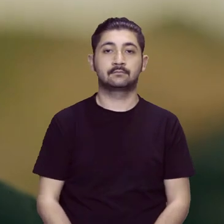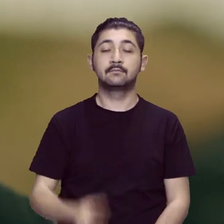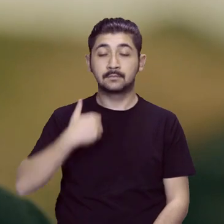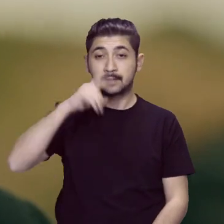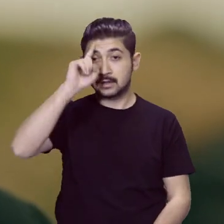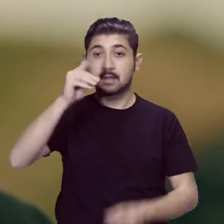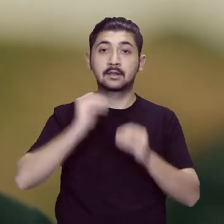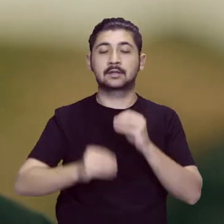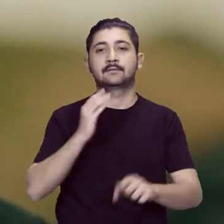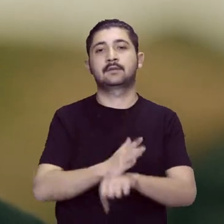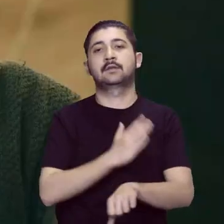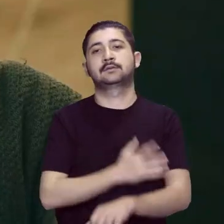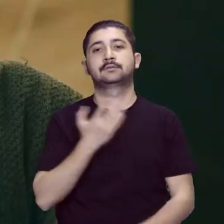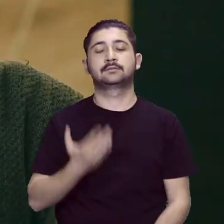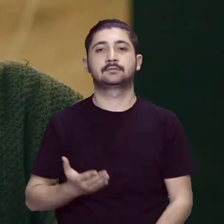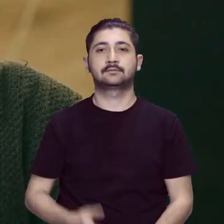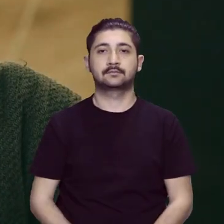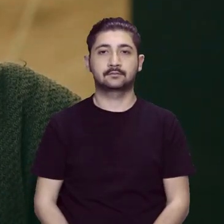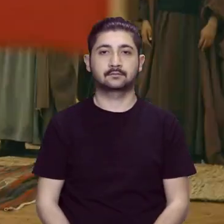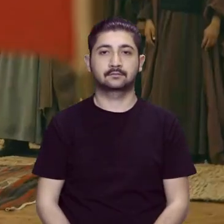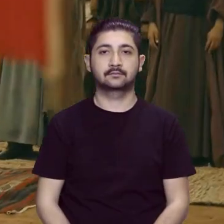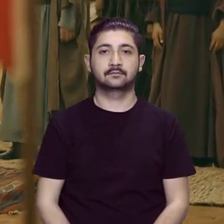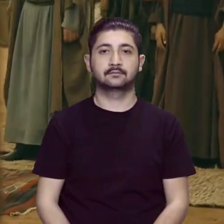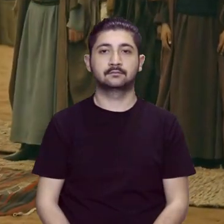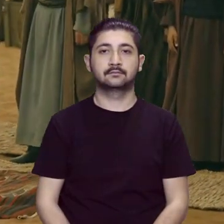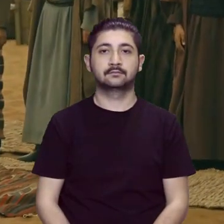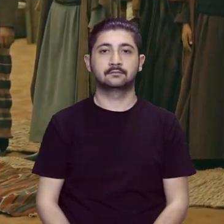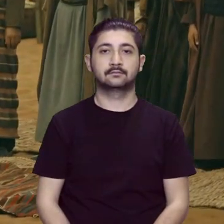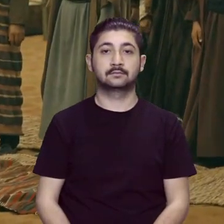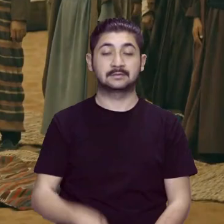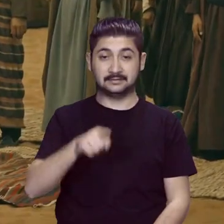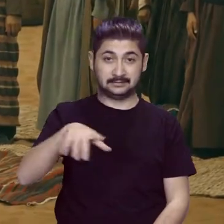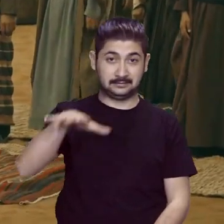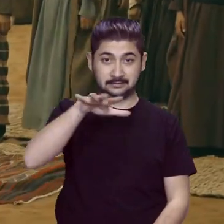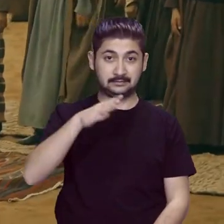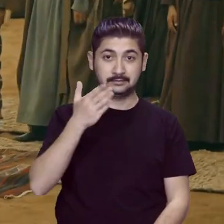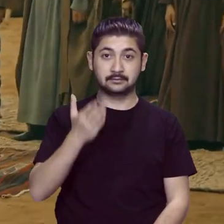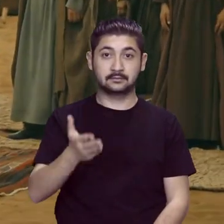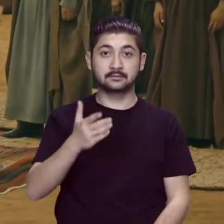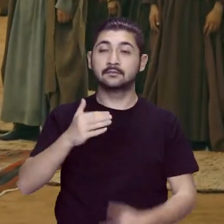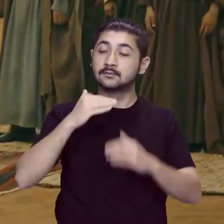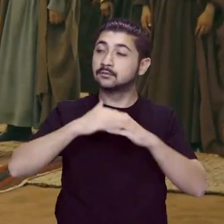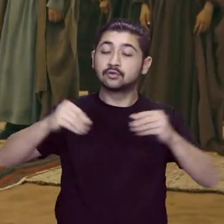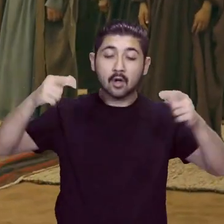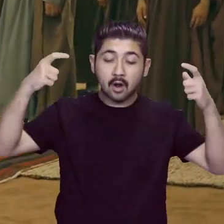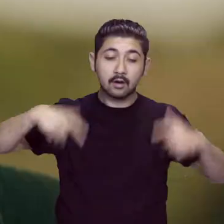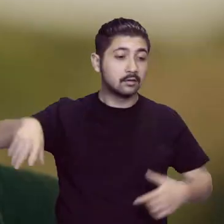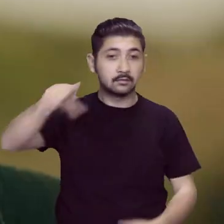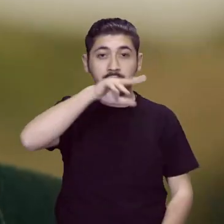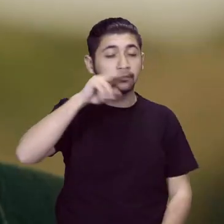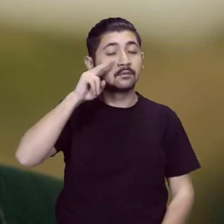Bizim tek derdimiz vatandır. Çadırın önündeler. Siz... Bu uçsuz bucaksız çöle